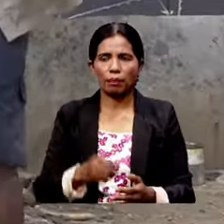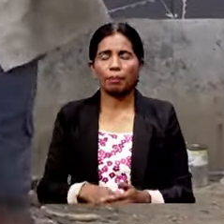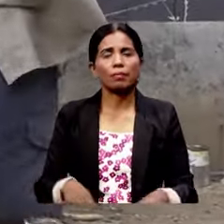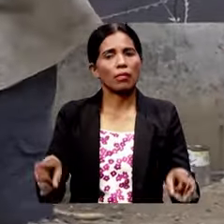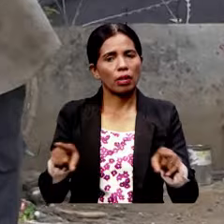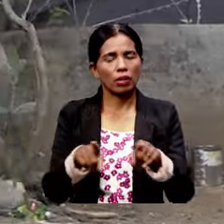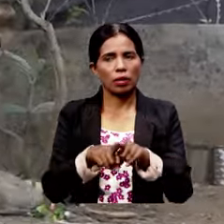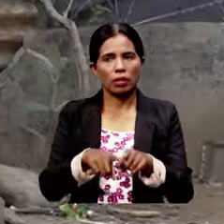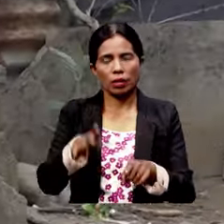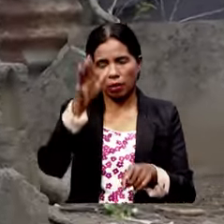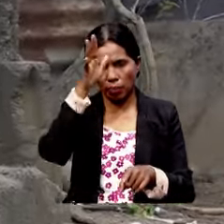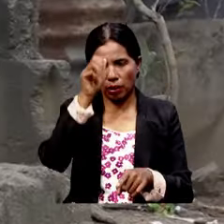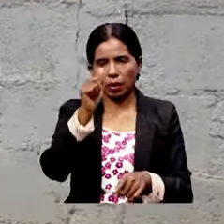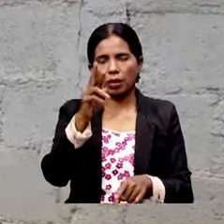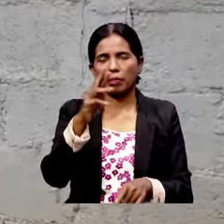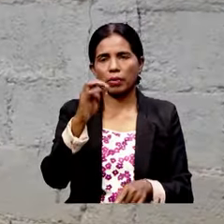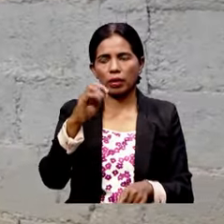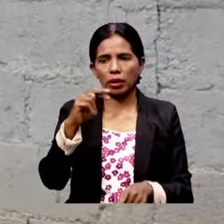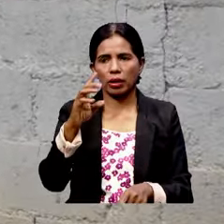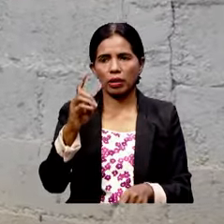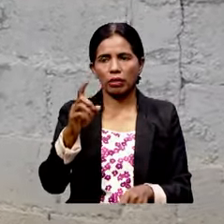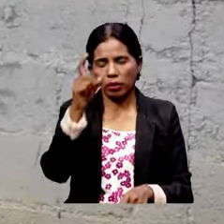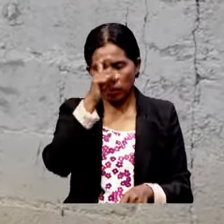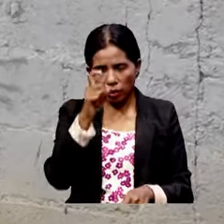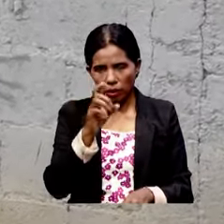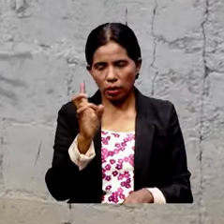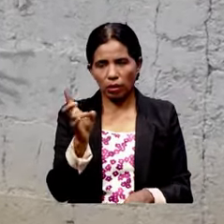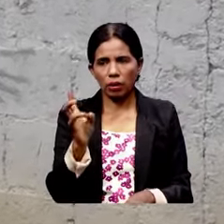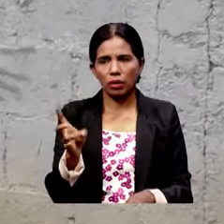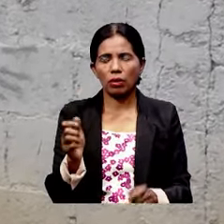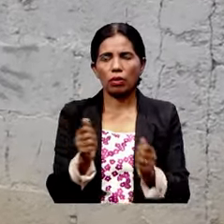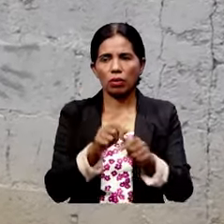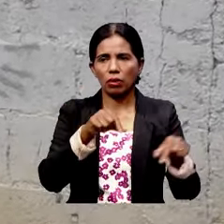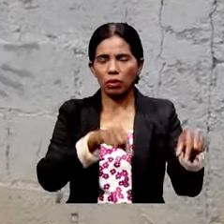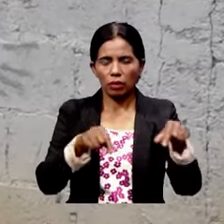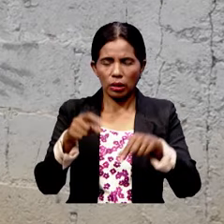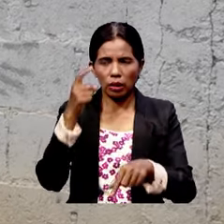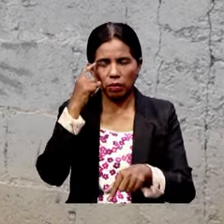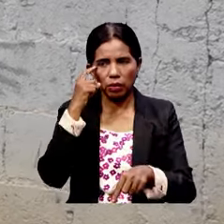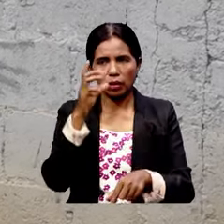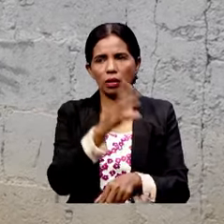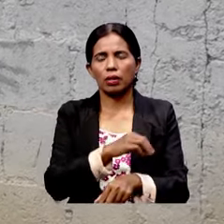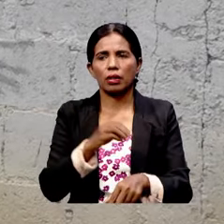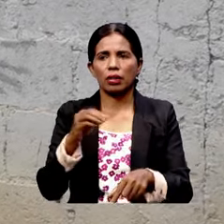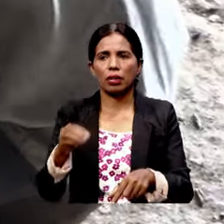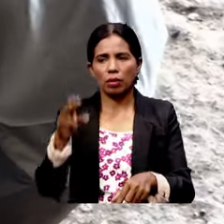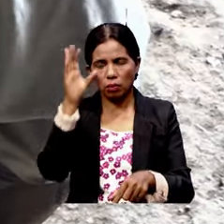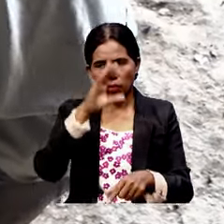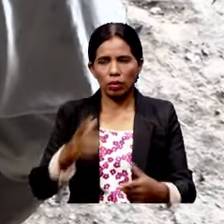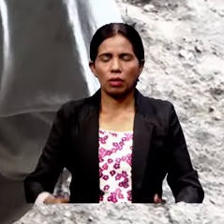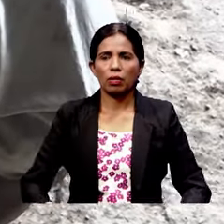Hanesang amang Armindo Mendoza ho tinang walunulu ho kondisang defisiensya matang durante ne buka